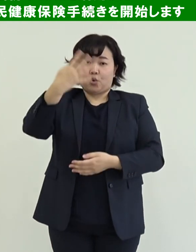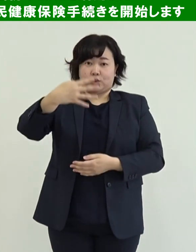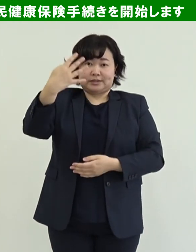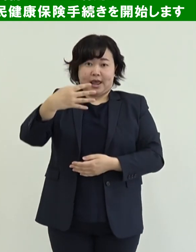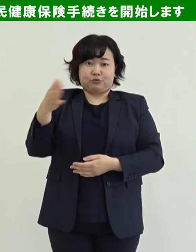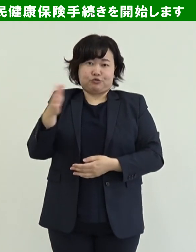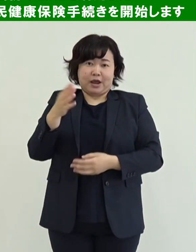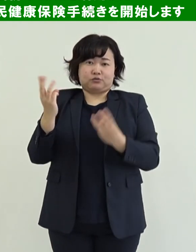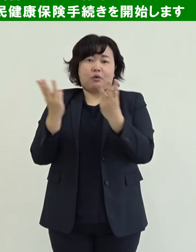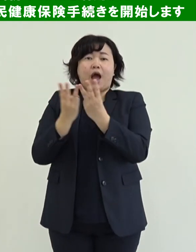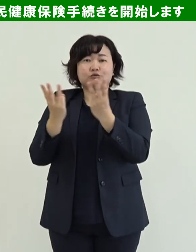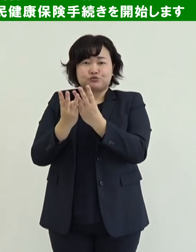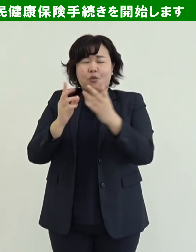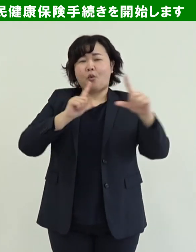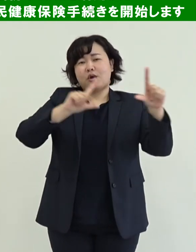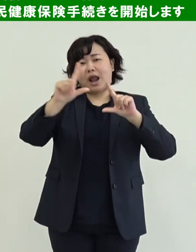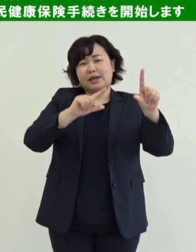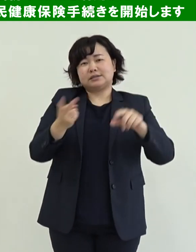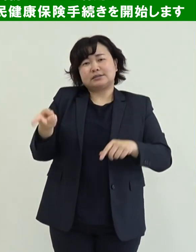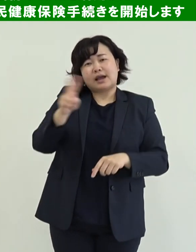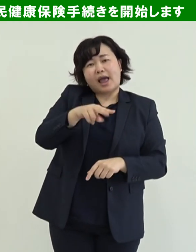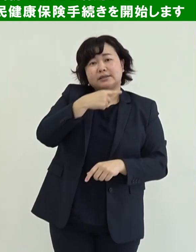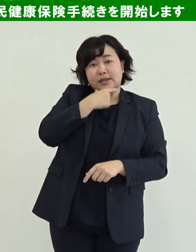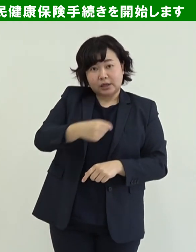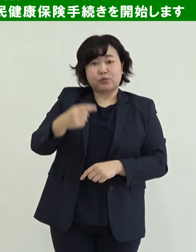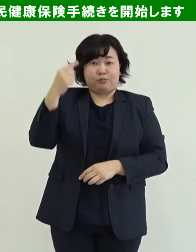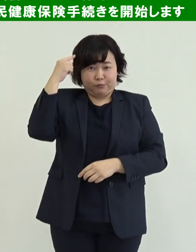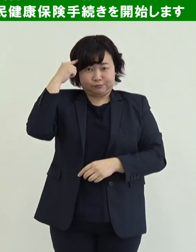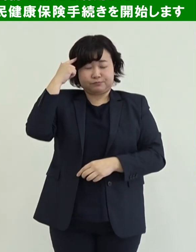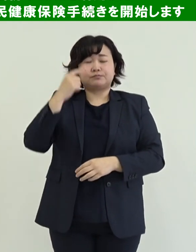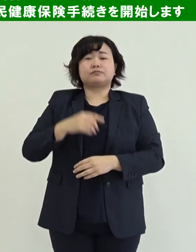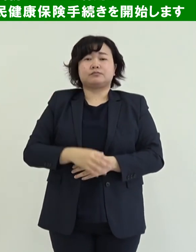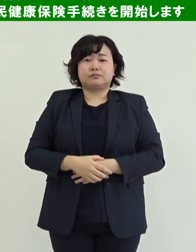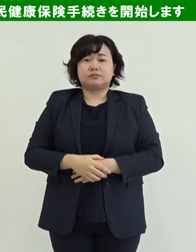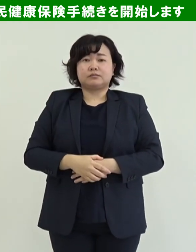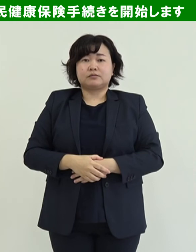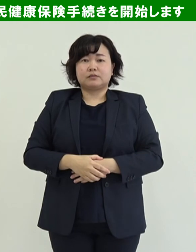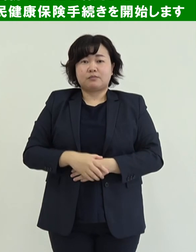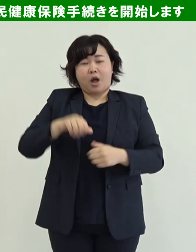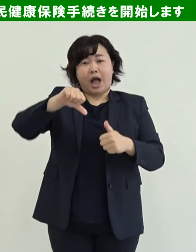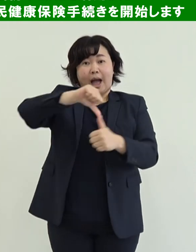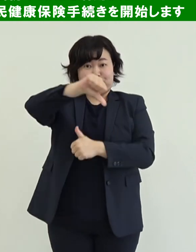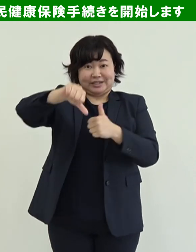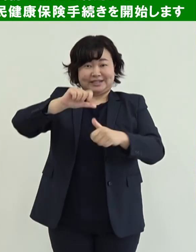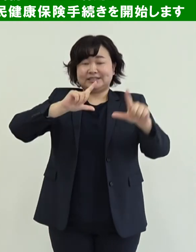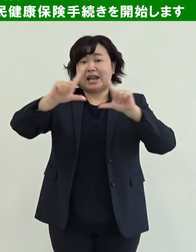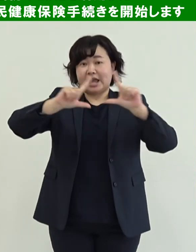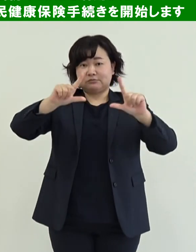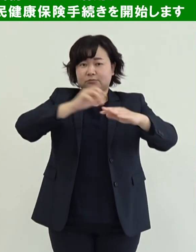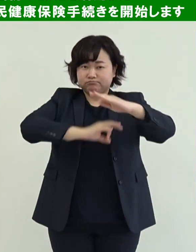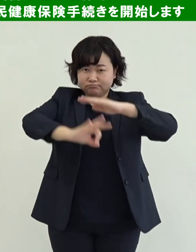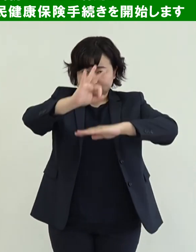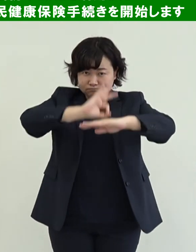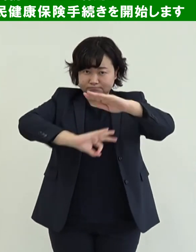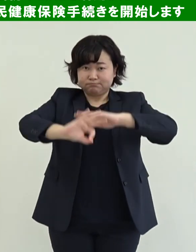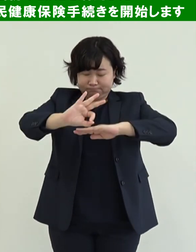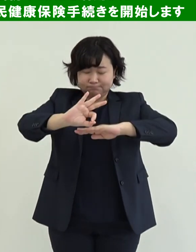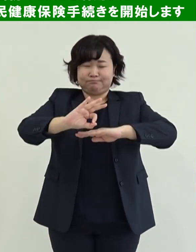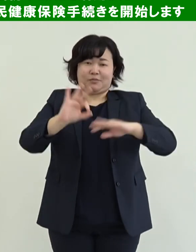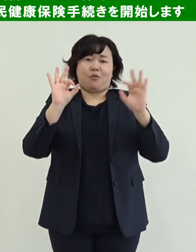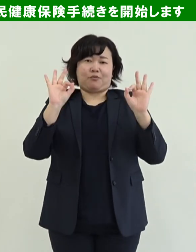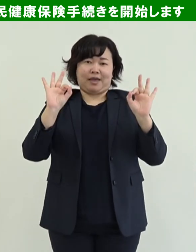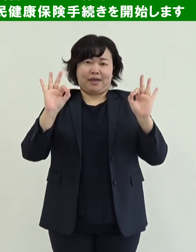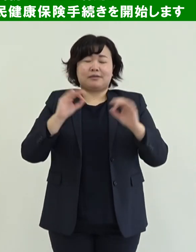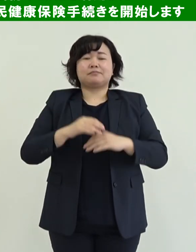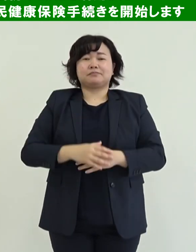ねなんとかこちらの方にシフトしていきたいというふうに思っております当然あのアプリでやりますので24時間あの個人で対応